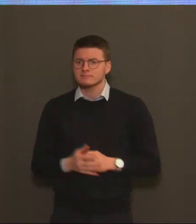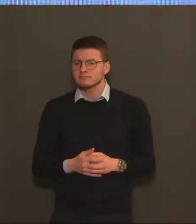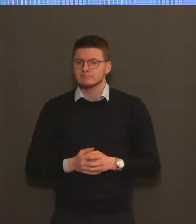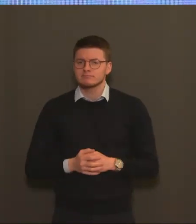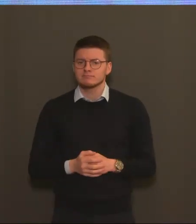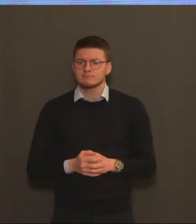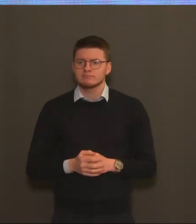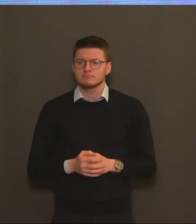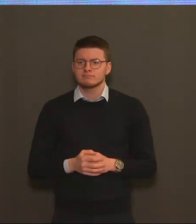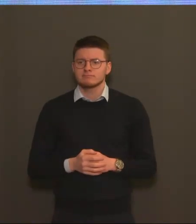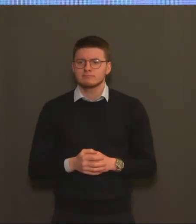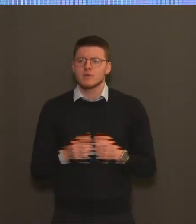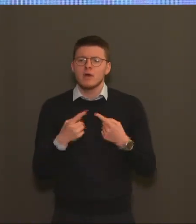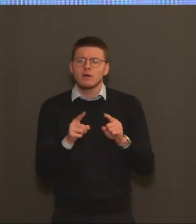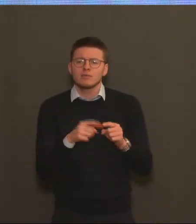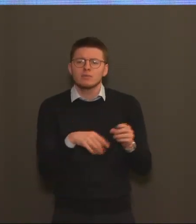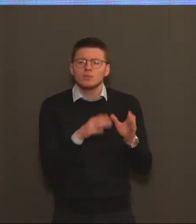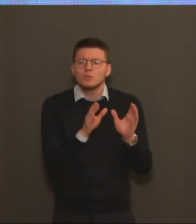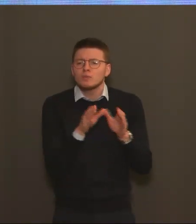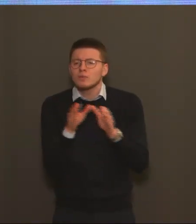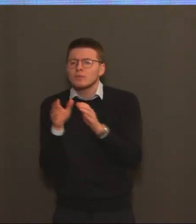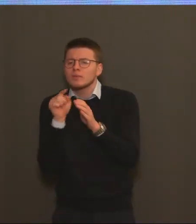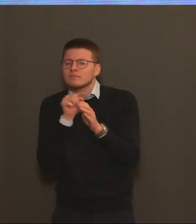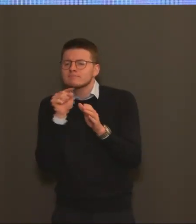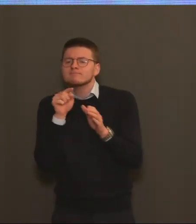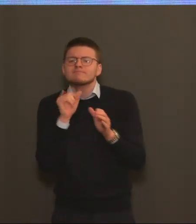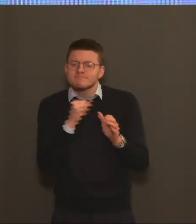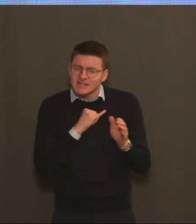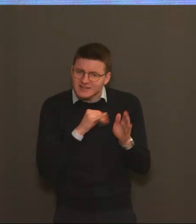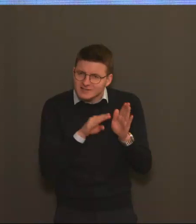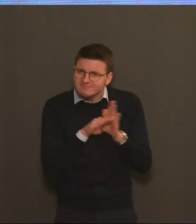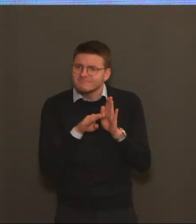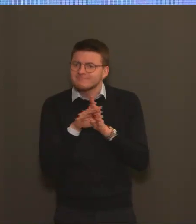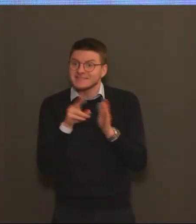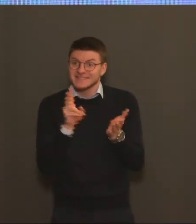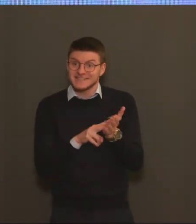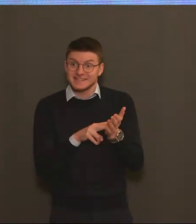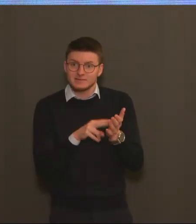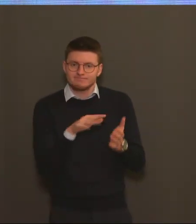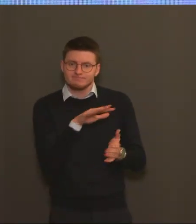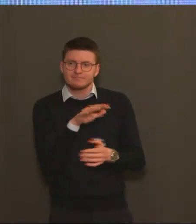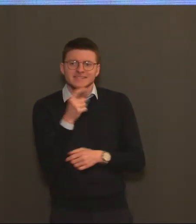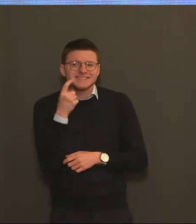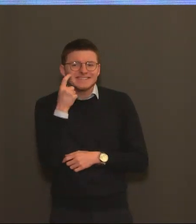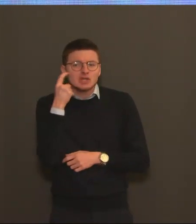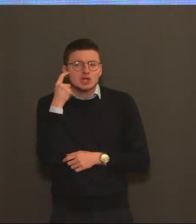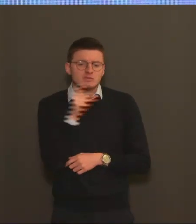Bij de andere leeftijdsgroepen zijn er wel nog toenames en in het bijzonder bij de tieners met plus 14%.